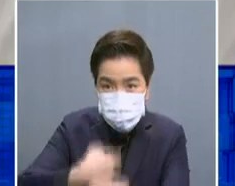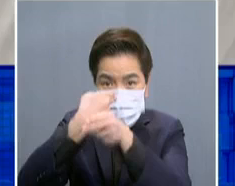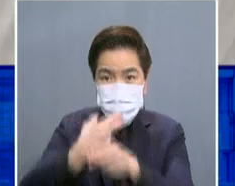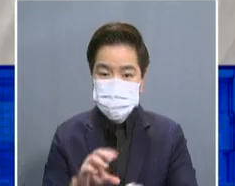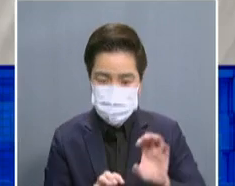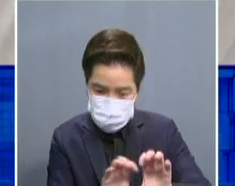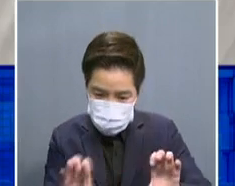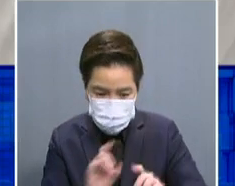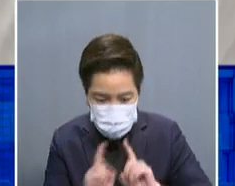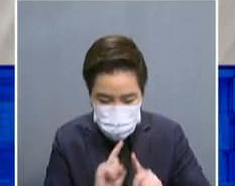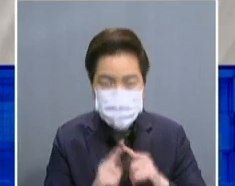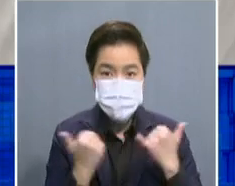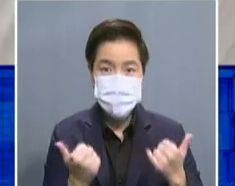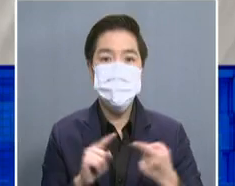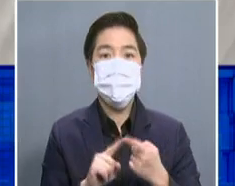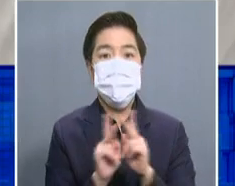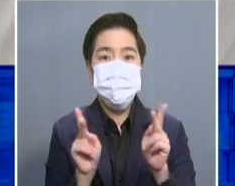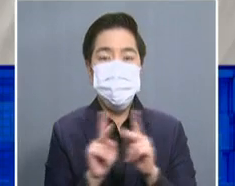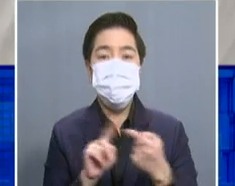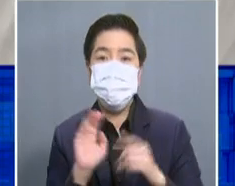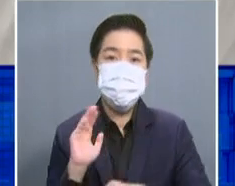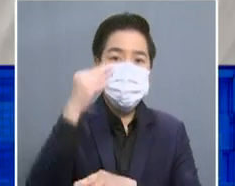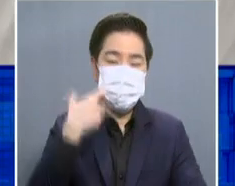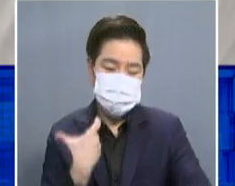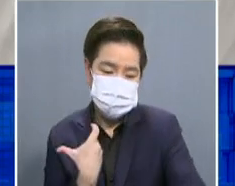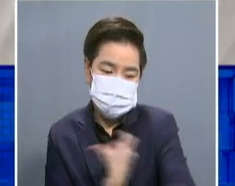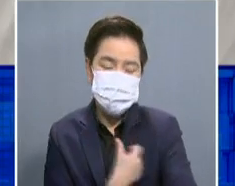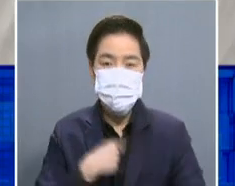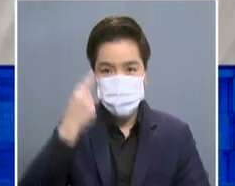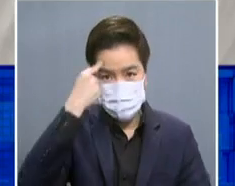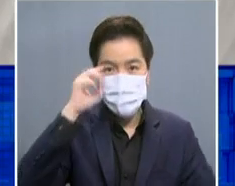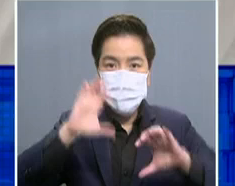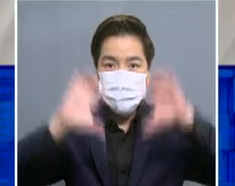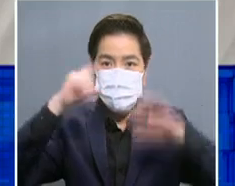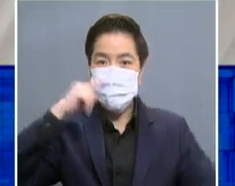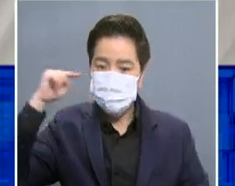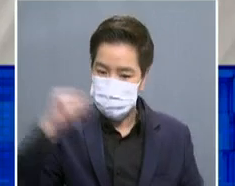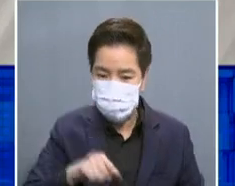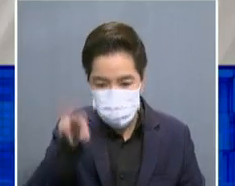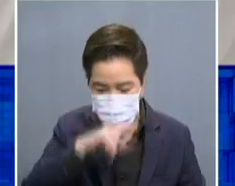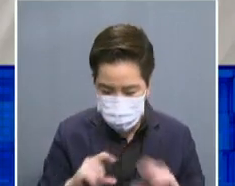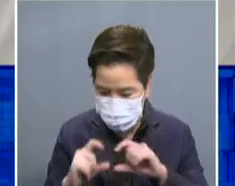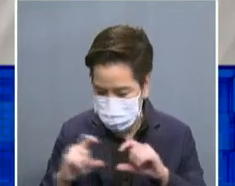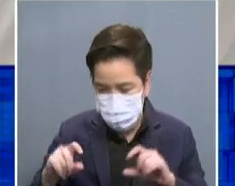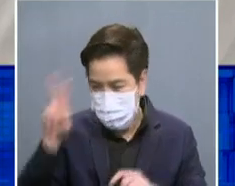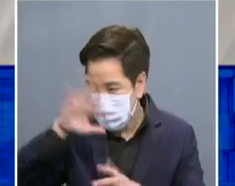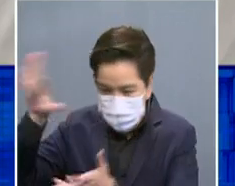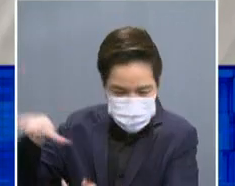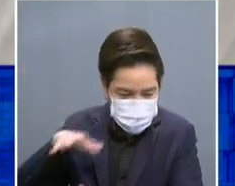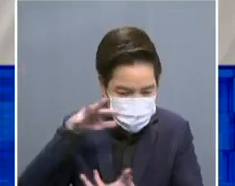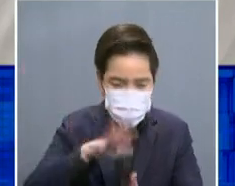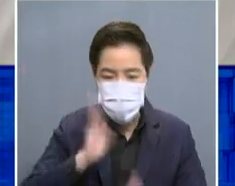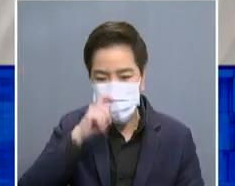ครับพูดถึงว่าคณะกรรมการวัคซีนแห่งชาติได้รับทราบนโยบายรัฐบาลในการที่จะจัดหาแล้วก็บริการฉีดวัคซีนให้พอกับ